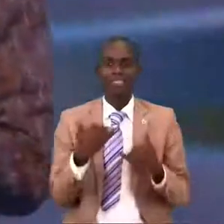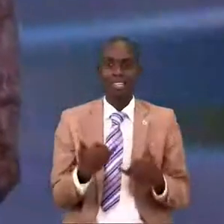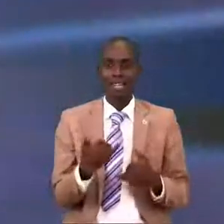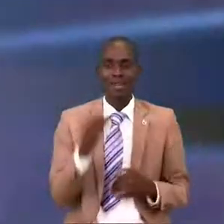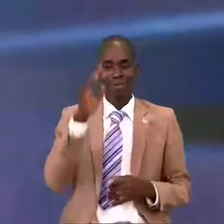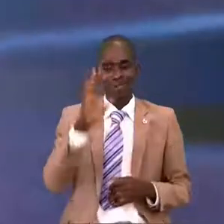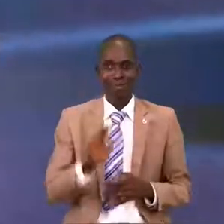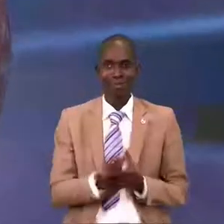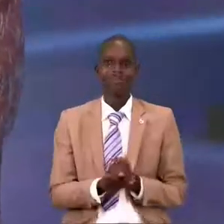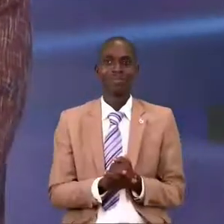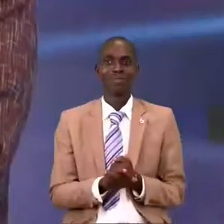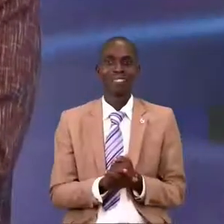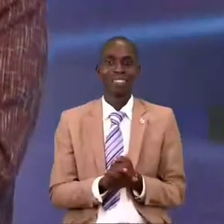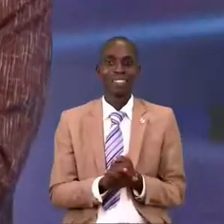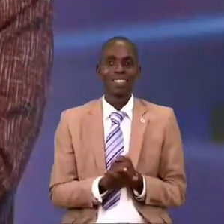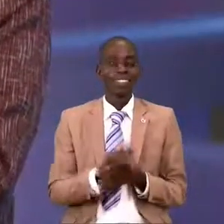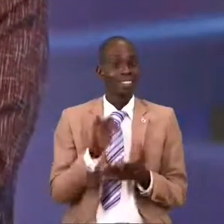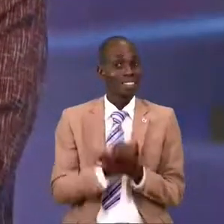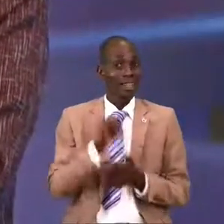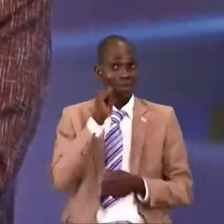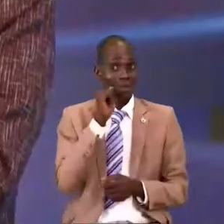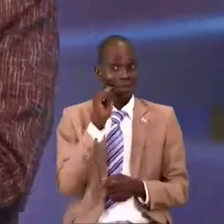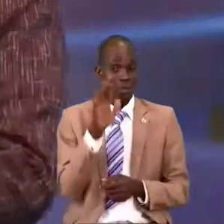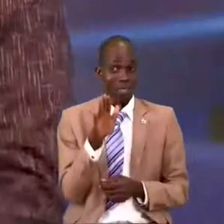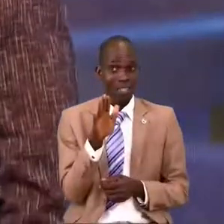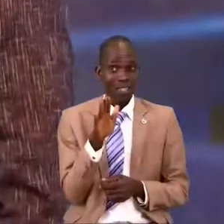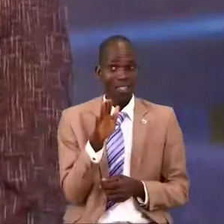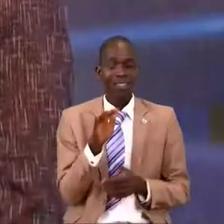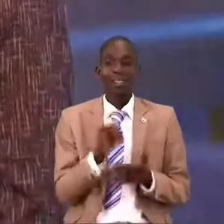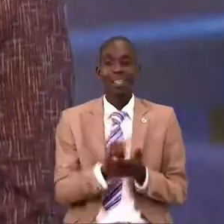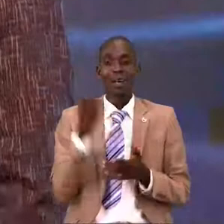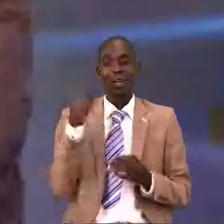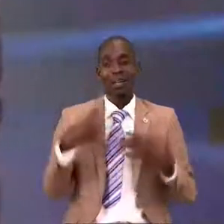guérie, ayant des problèmes mentaux,